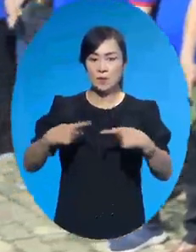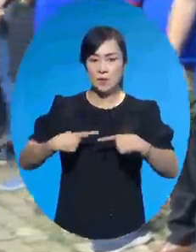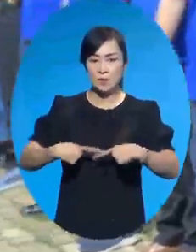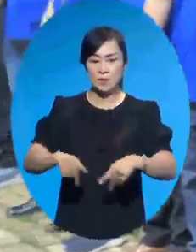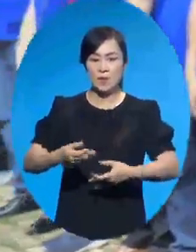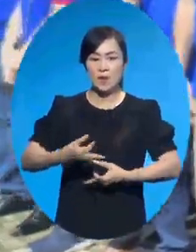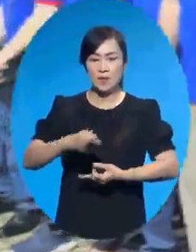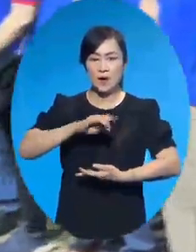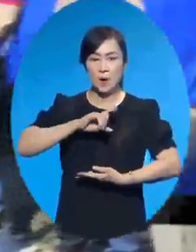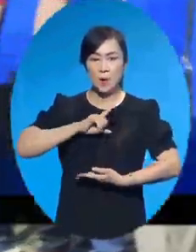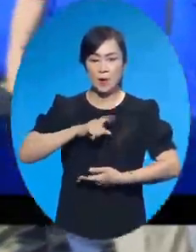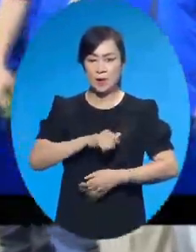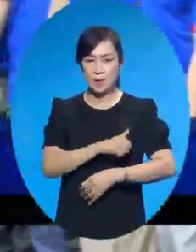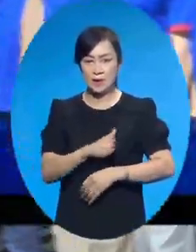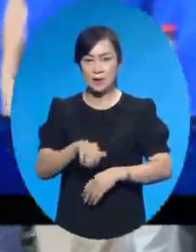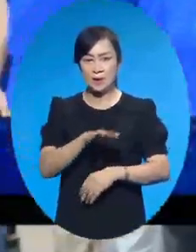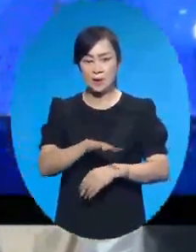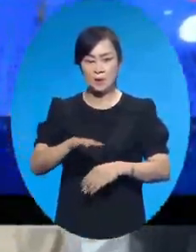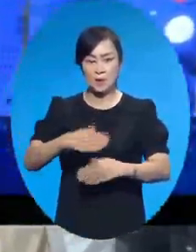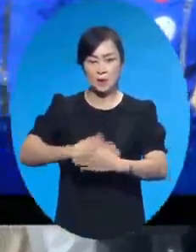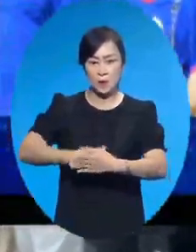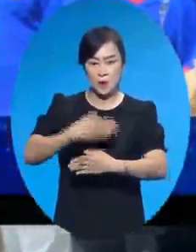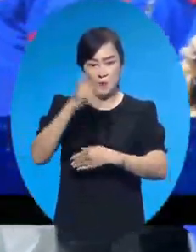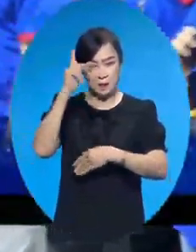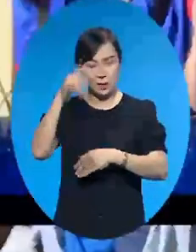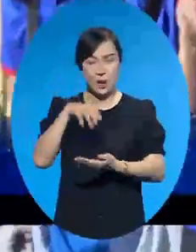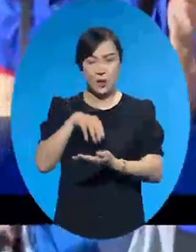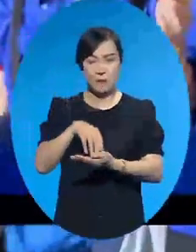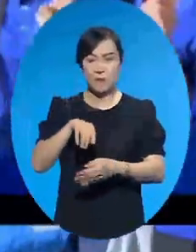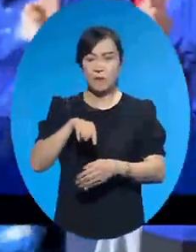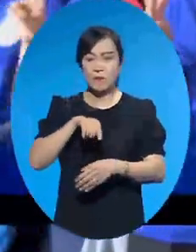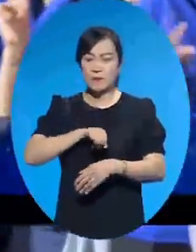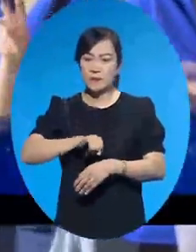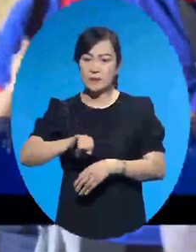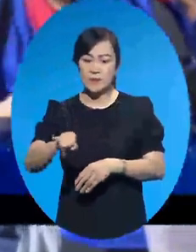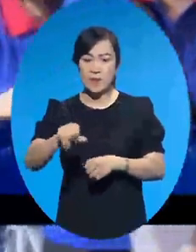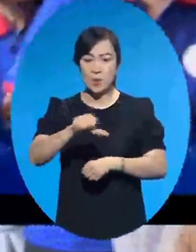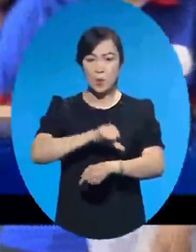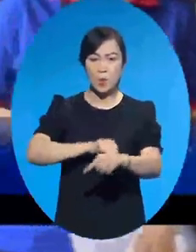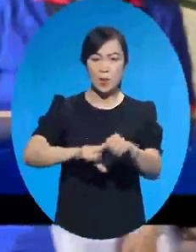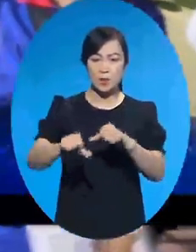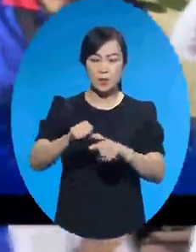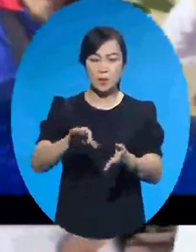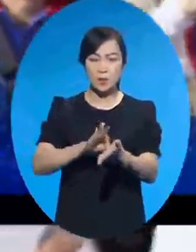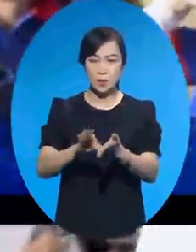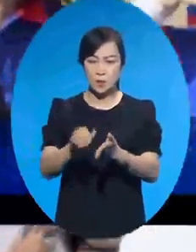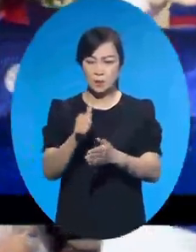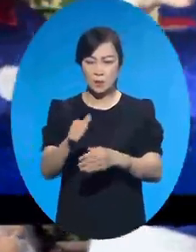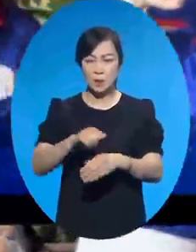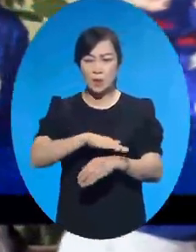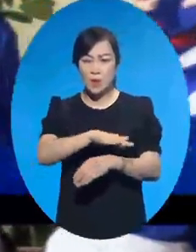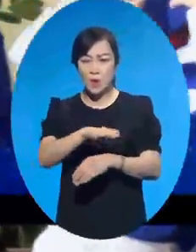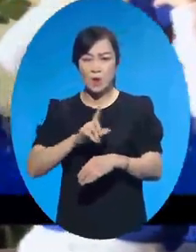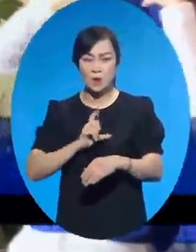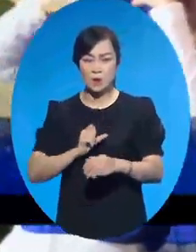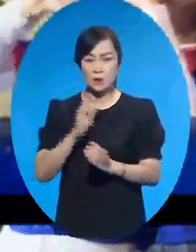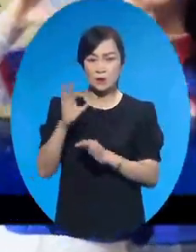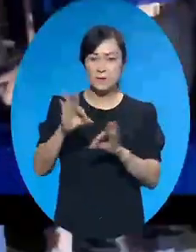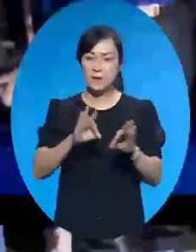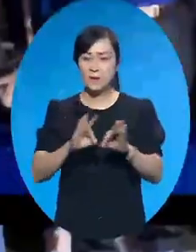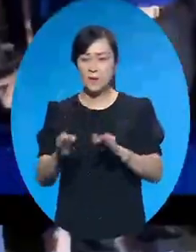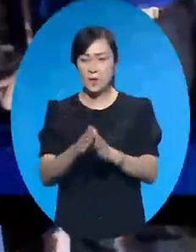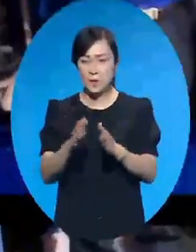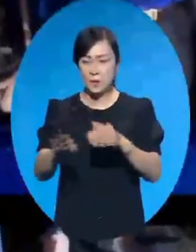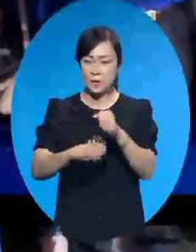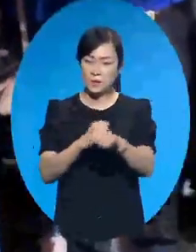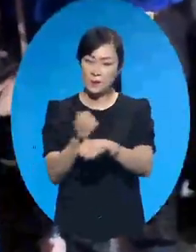với trao tặng quà cho người dân, học sinh có hoàn cảnh khó khăn ở vùng sâu, vùng xa. Hoạt động này đã trở thành truyền thống tốt đẹp của Đoàn Luật sư Thành phố Hồ Chí Minh trong nhiều